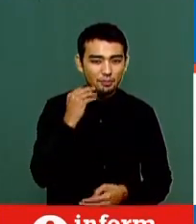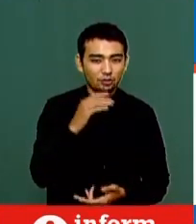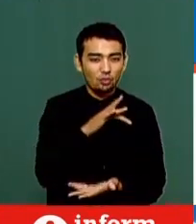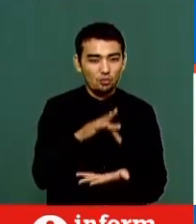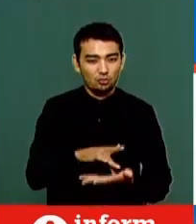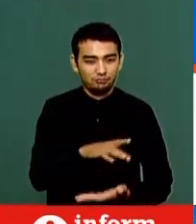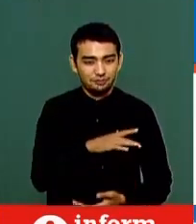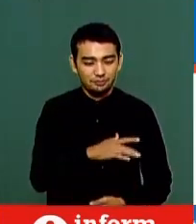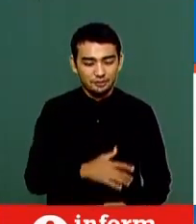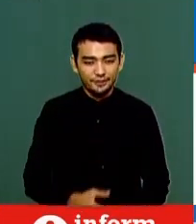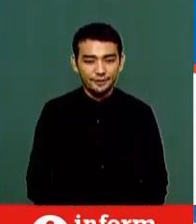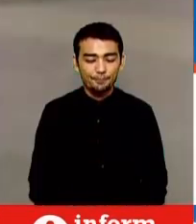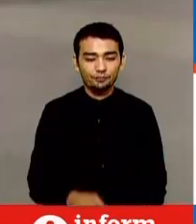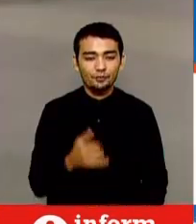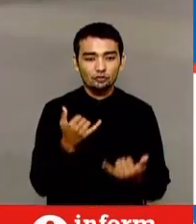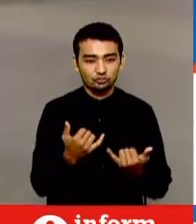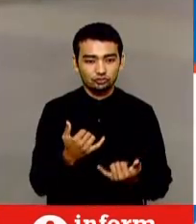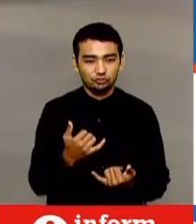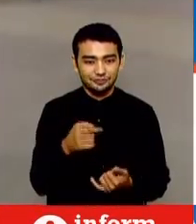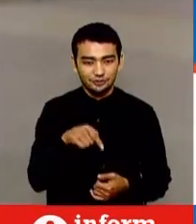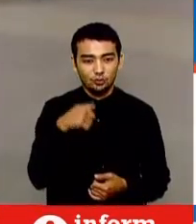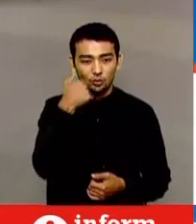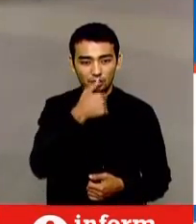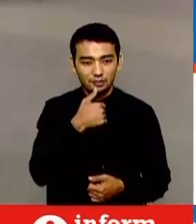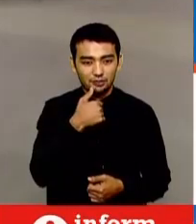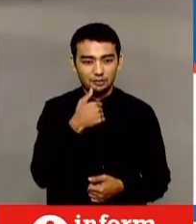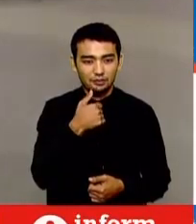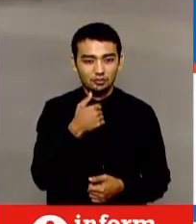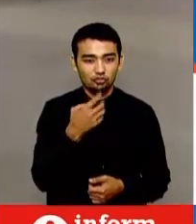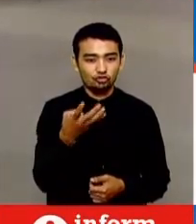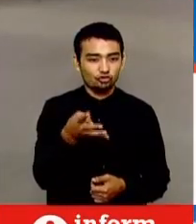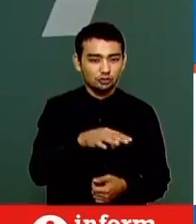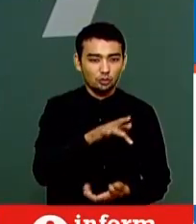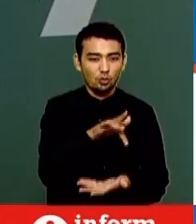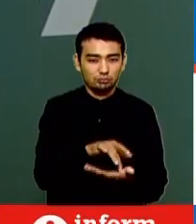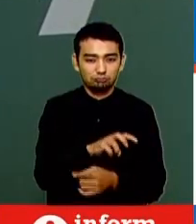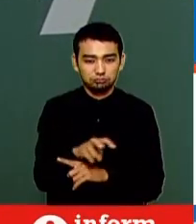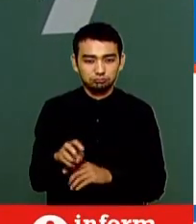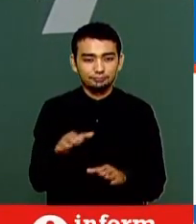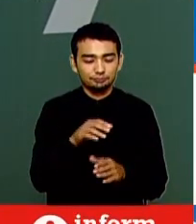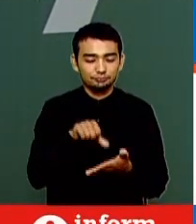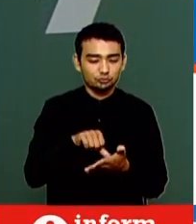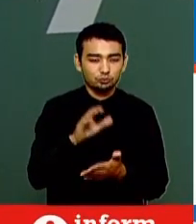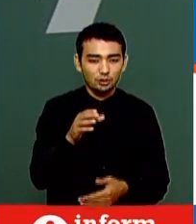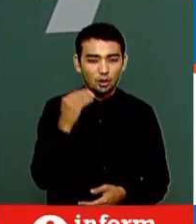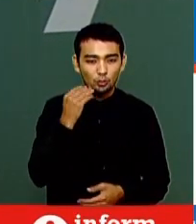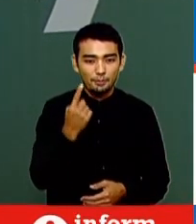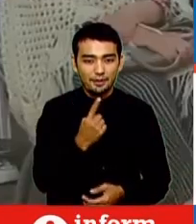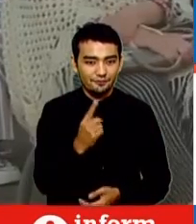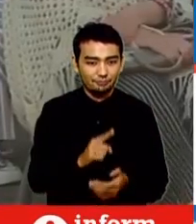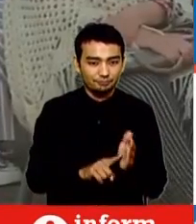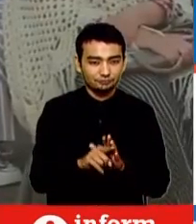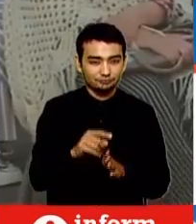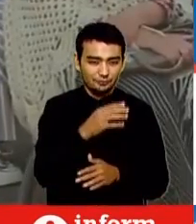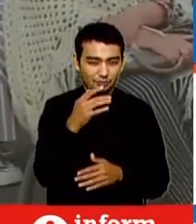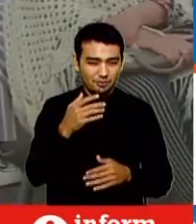қаласында өтті. Ал енді мына жылы 4 қалада өтеді. Осылайша биыл Ақтөбеде бастау алған ашық аспан